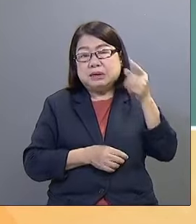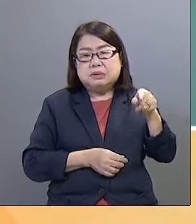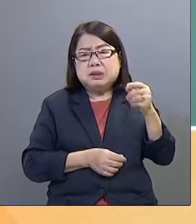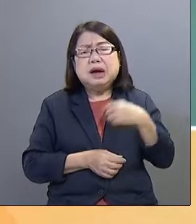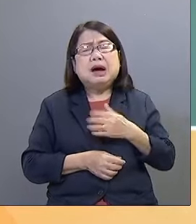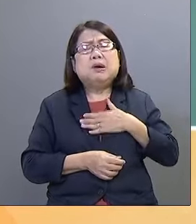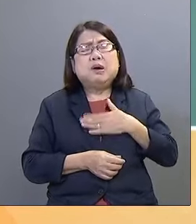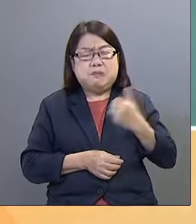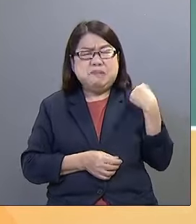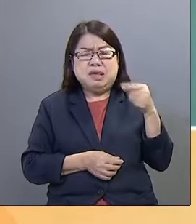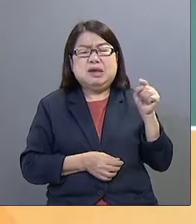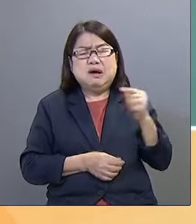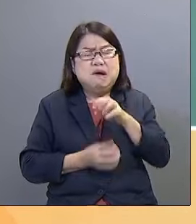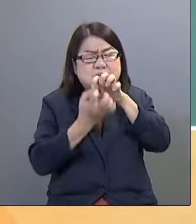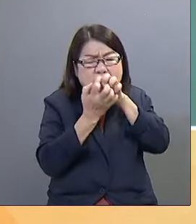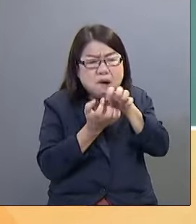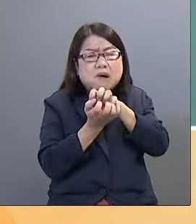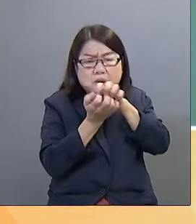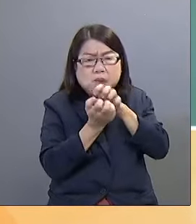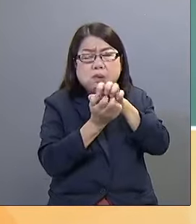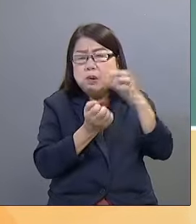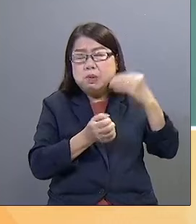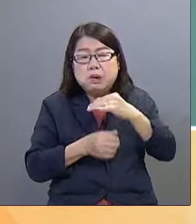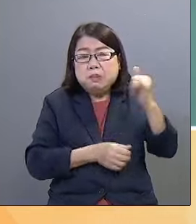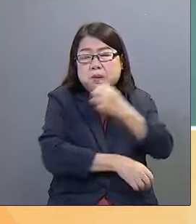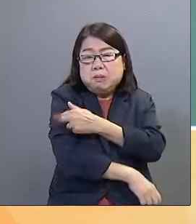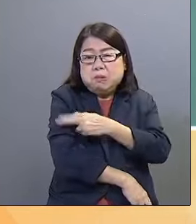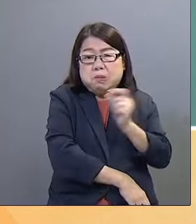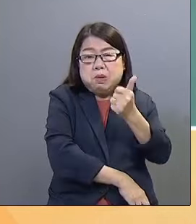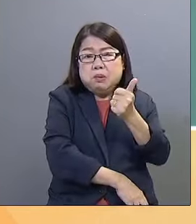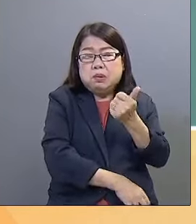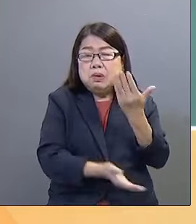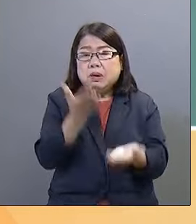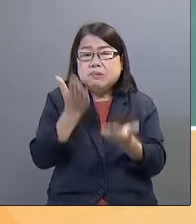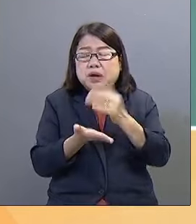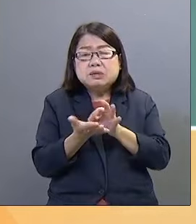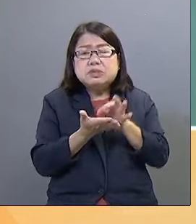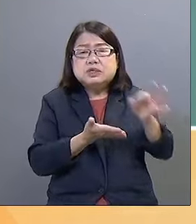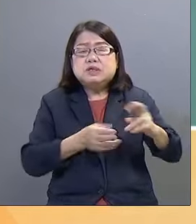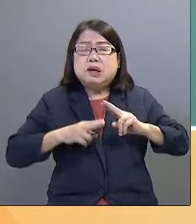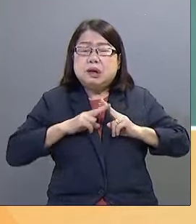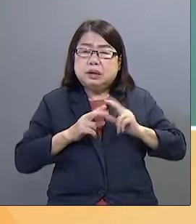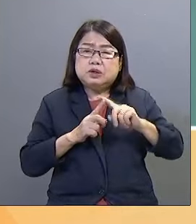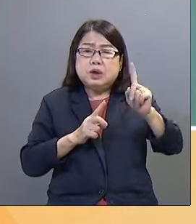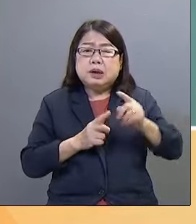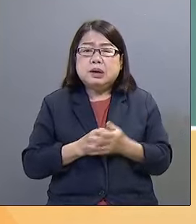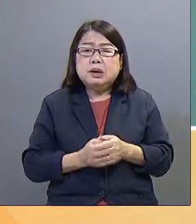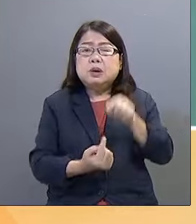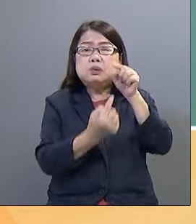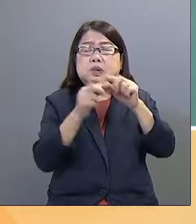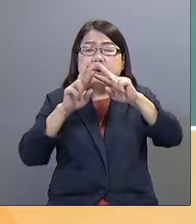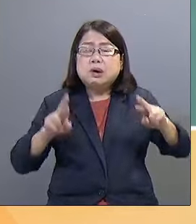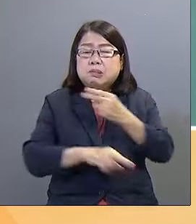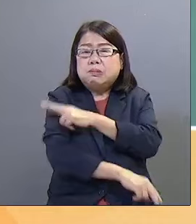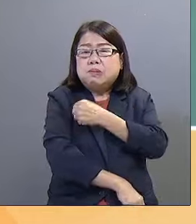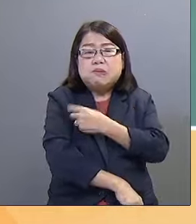หา คตอนนานไหรอวาไปปุ๊บฟัยางสามารถหาซื้อได้ที่ไหนหอวต้องไปหาที่ ignor ประแทย์เท่านั้นถึจะม